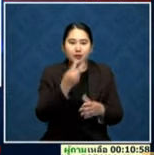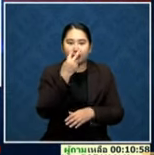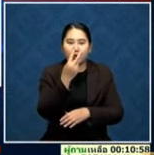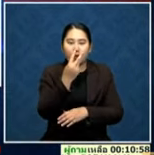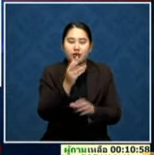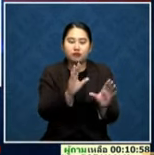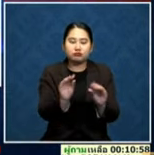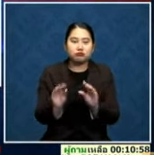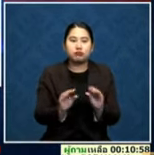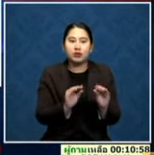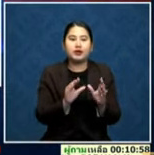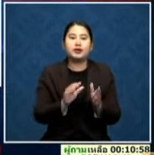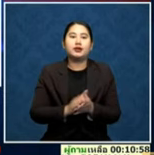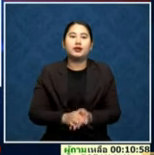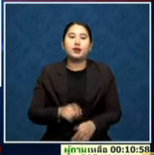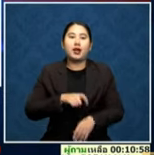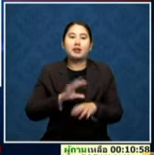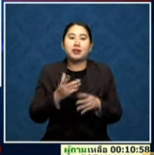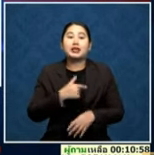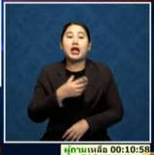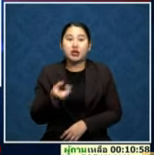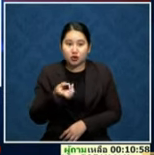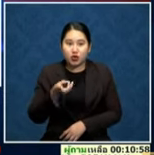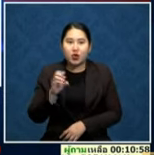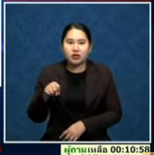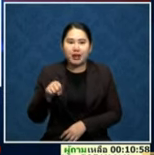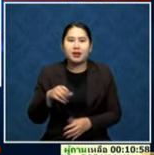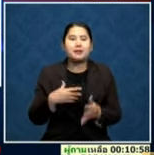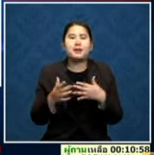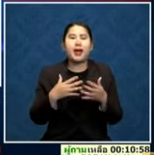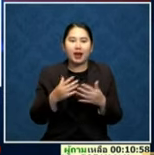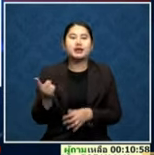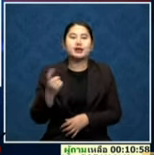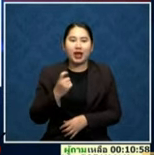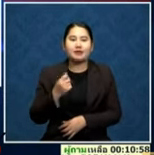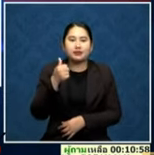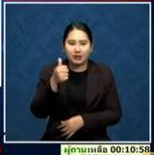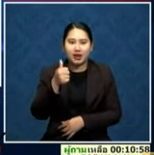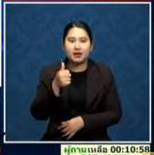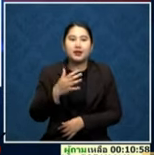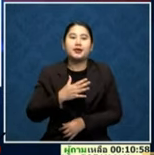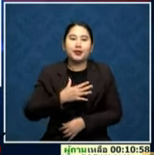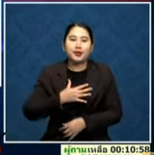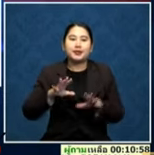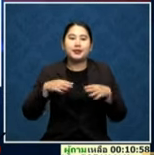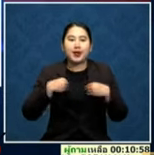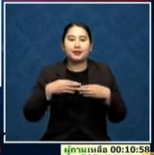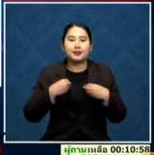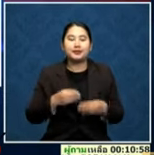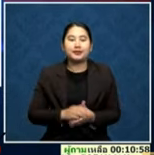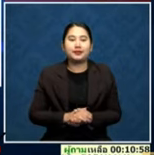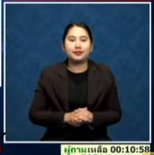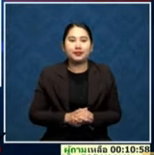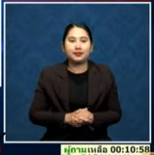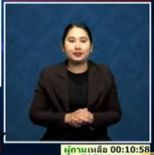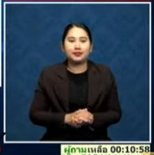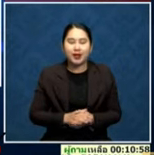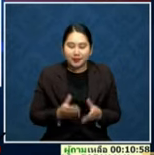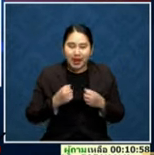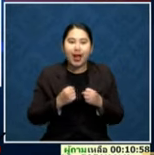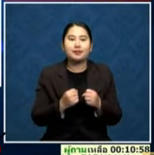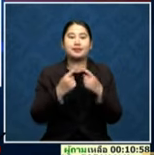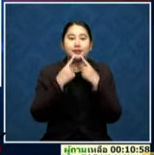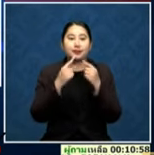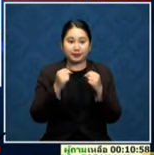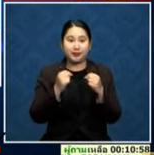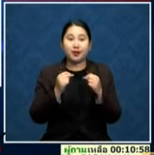มเวลามาก็เหวทานโ้อยใจบก Waters Career Gramiaคุทำไมไม่ถามผมก็พยายามออนเนร์ท่านก็พยายามที่จะมาตอบให้